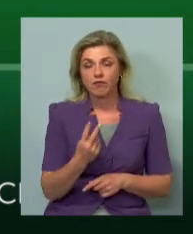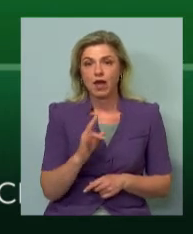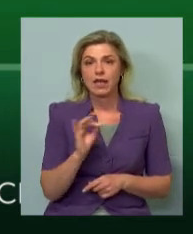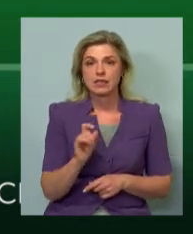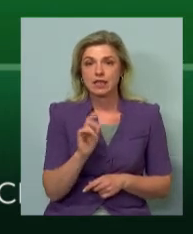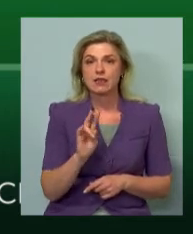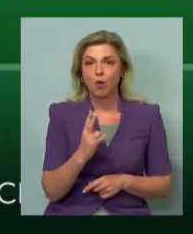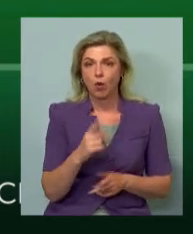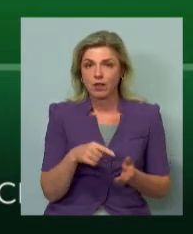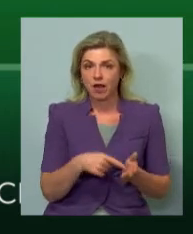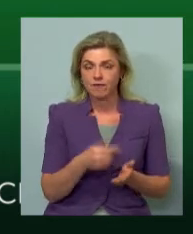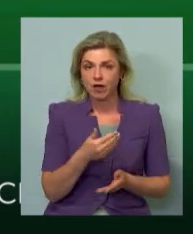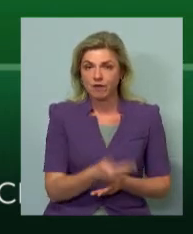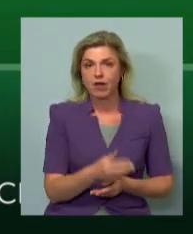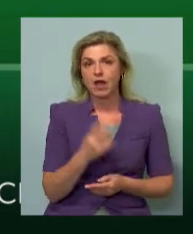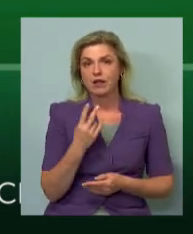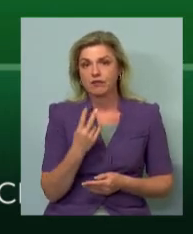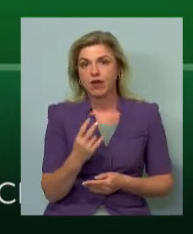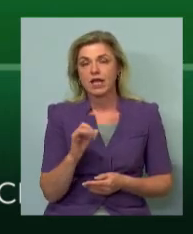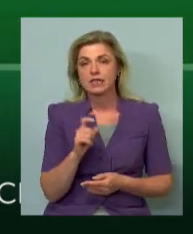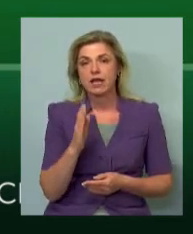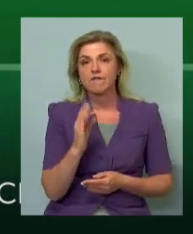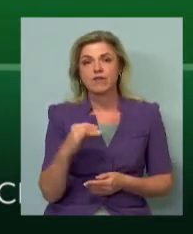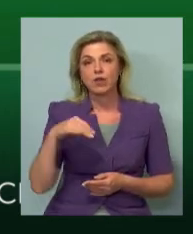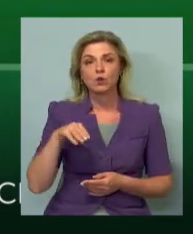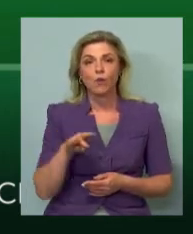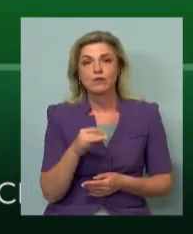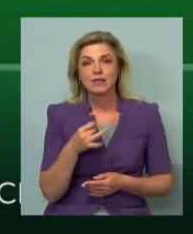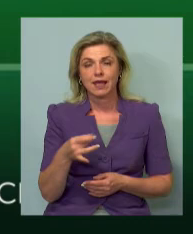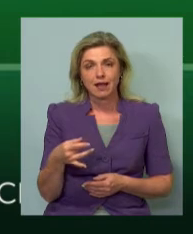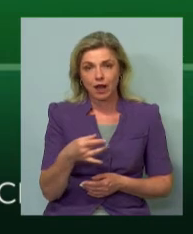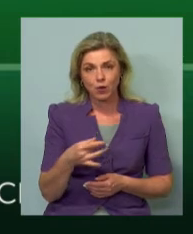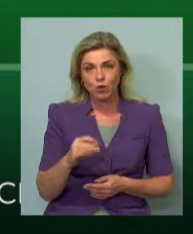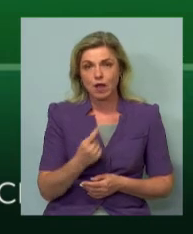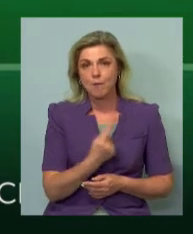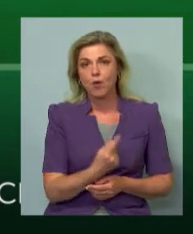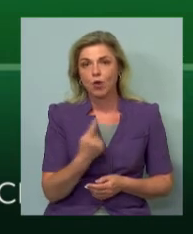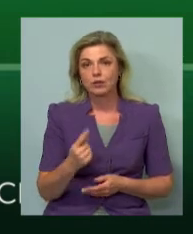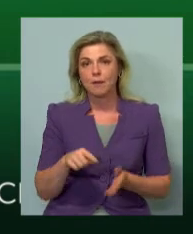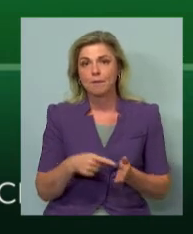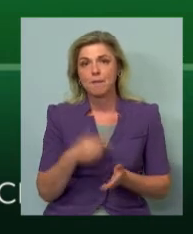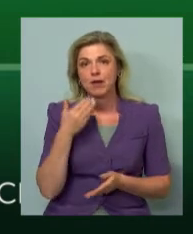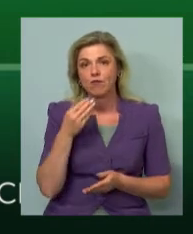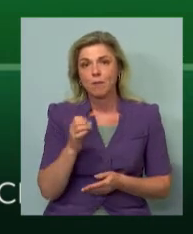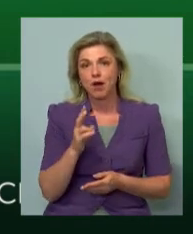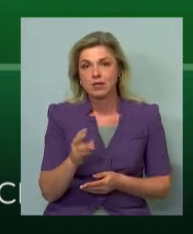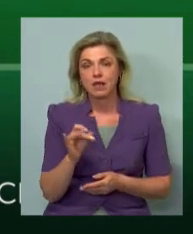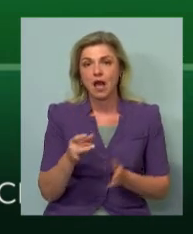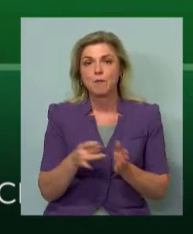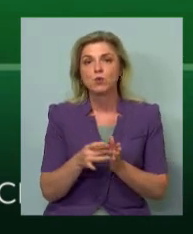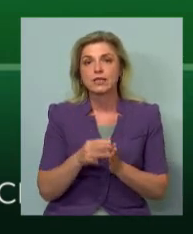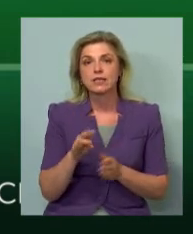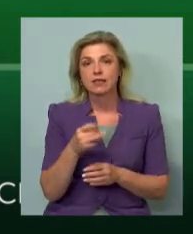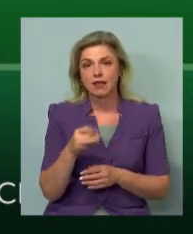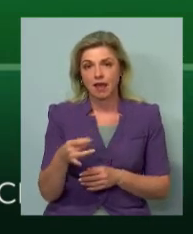Миколаєва, 2 із Вітовського району і по одній особі з міста Первомайська та Арбузинського